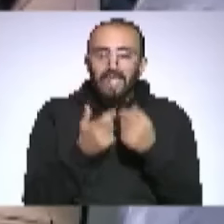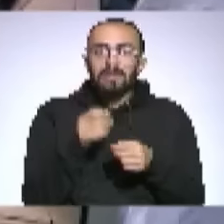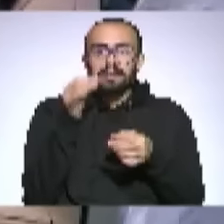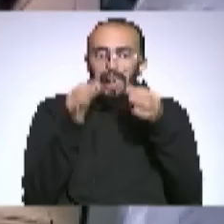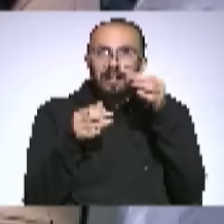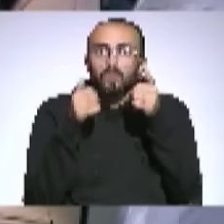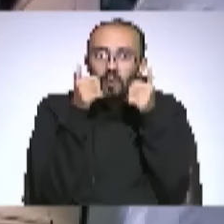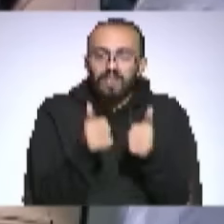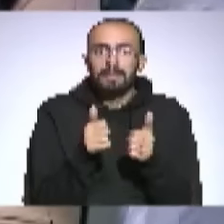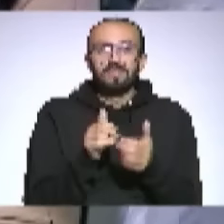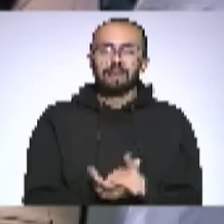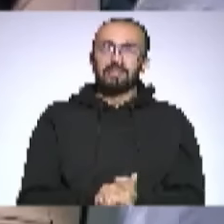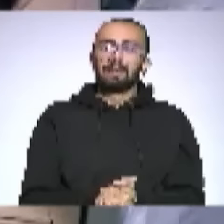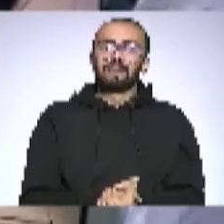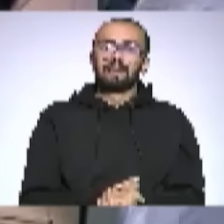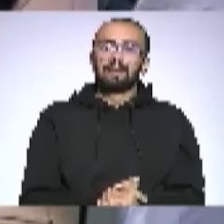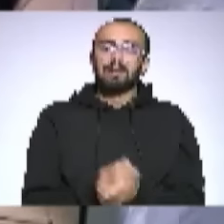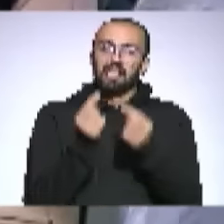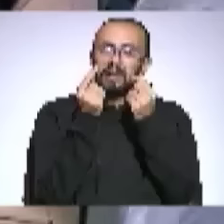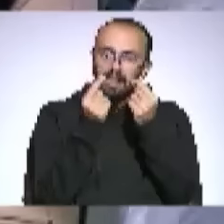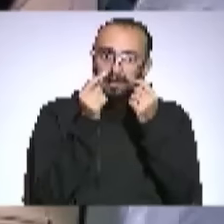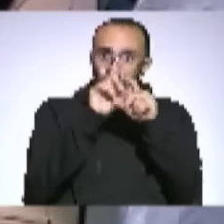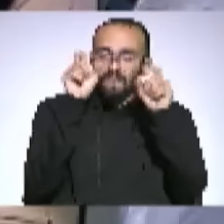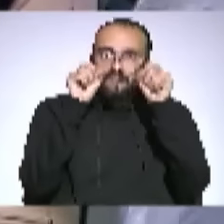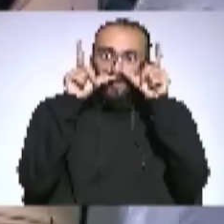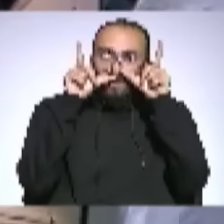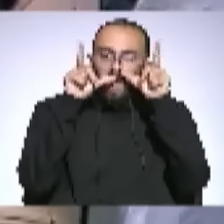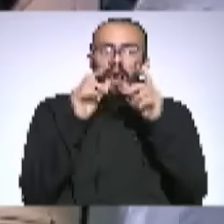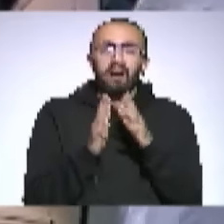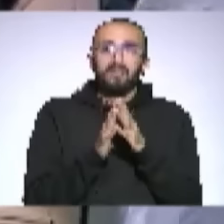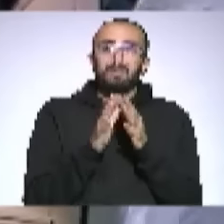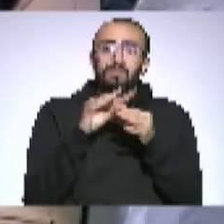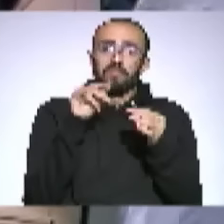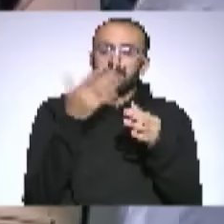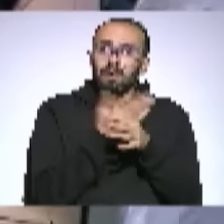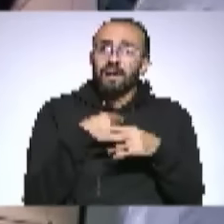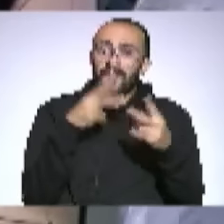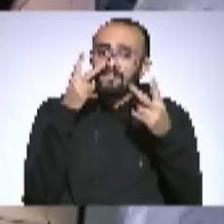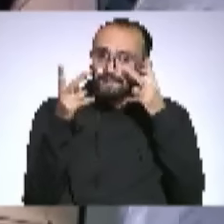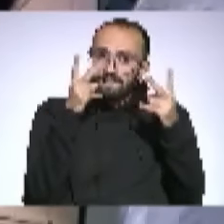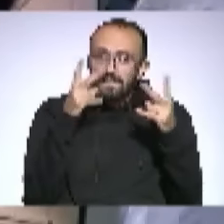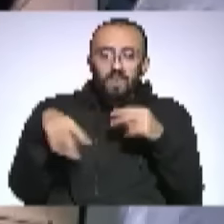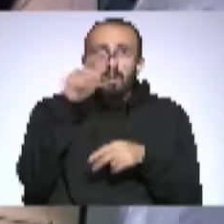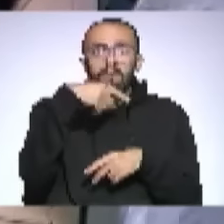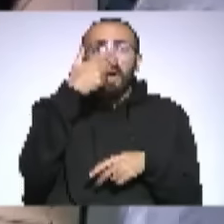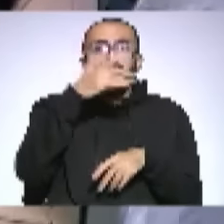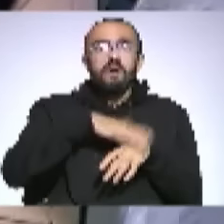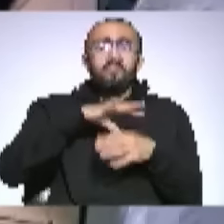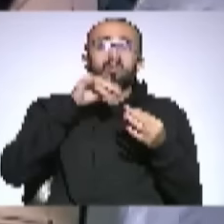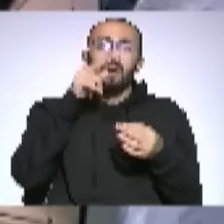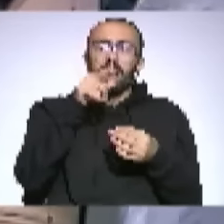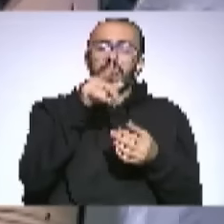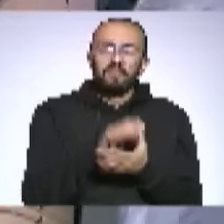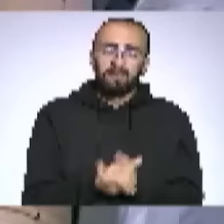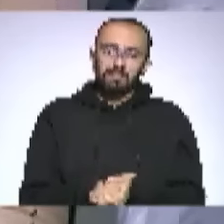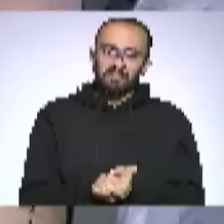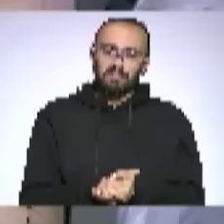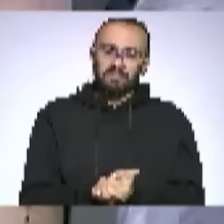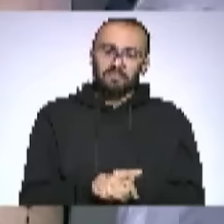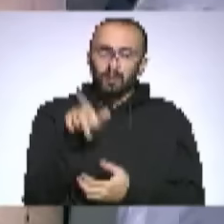الزواج بالتحاليل يا ريت المعلومات دي تفوق الناس لاننا شفنا اهالي بتبكي على اولادها ومتزوجات واطفال